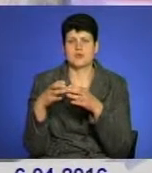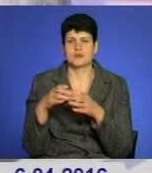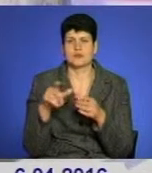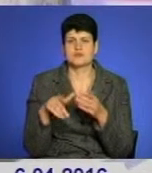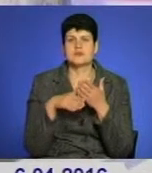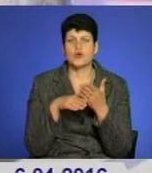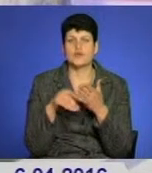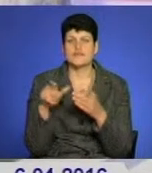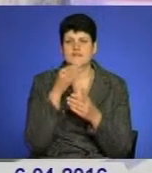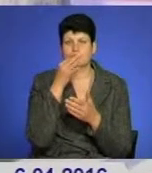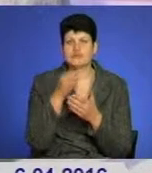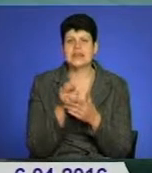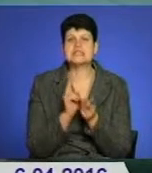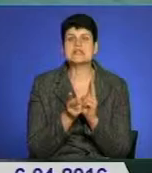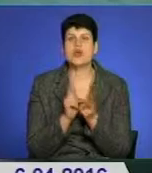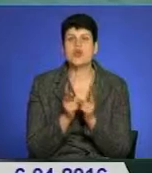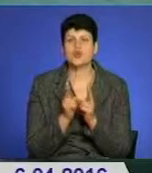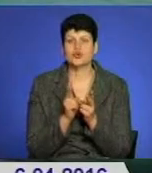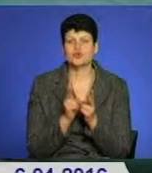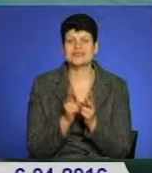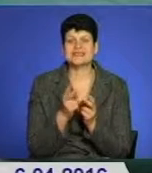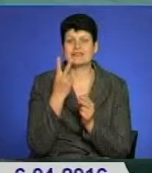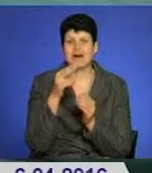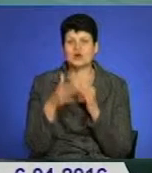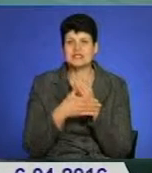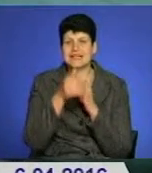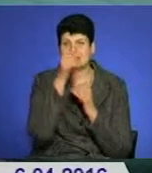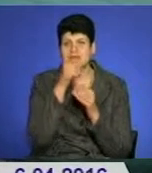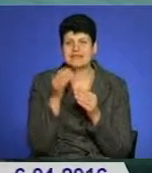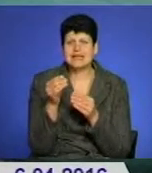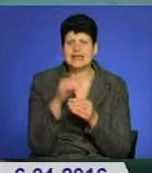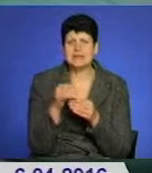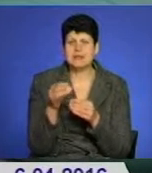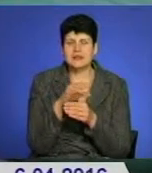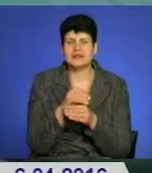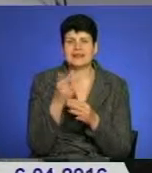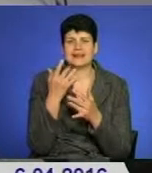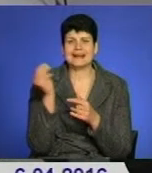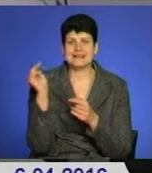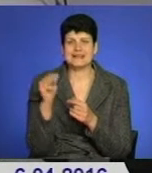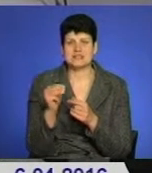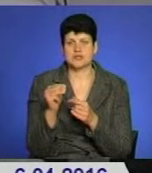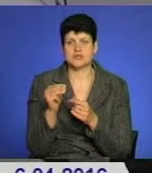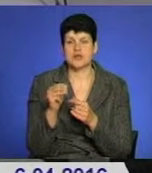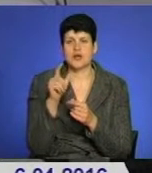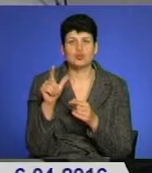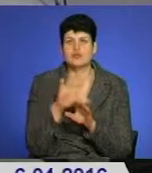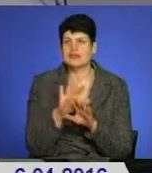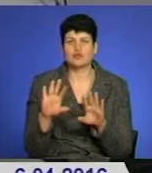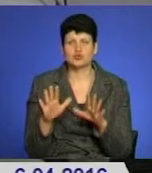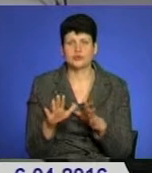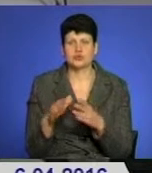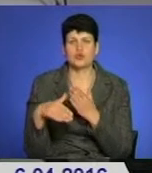волонтерами відповідає, як кажуть, за кухню. Лише за 2 останні місяці наліпила вареників 1000. Люди не втомлюються